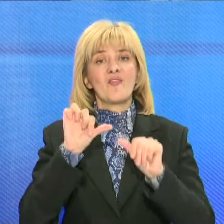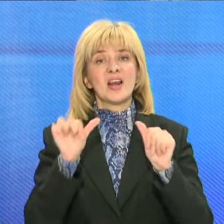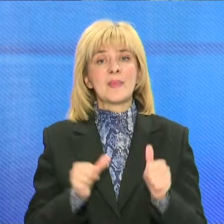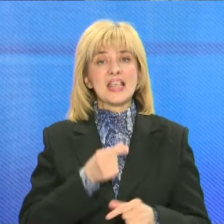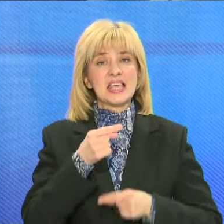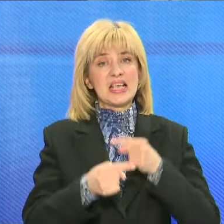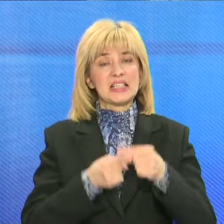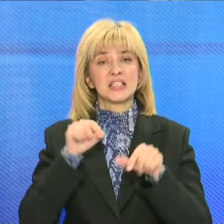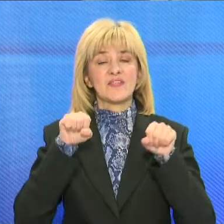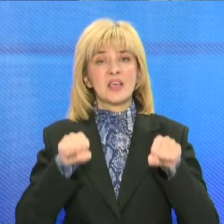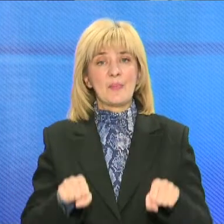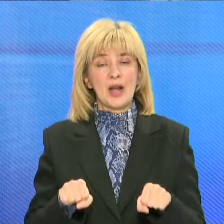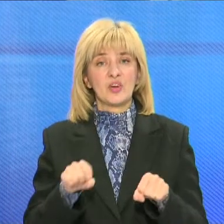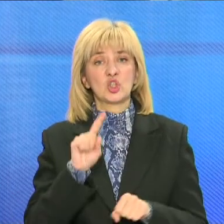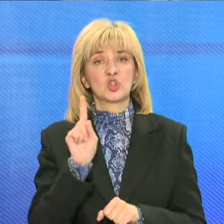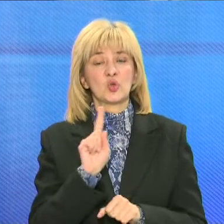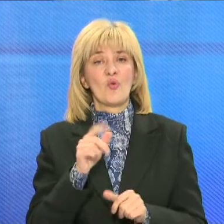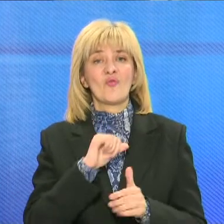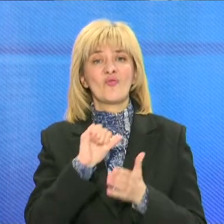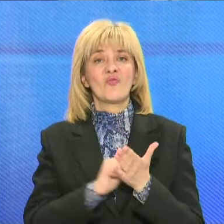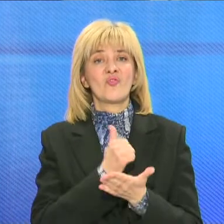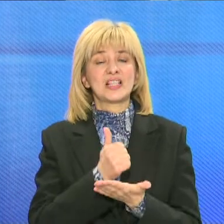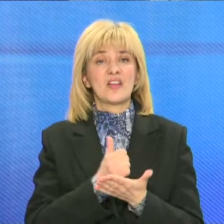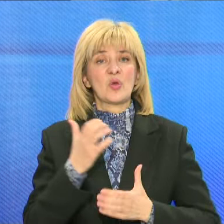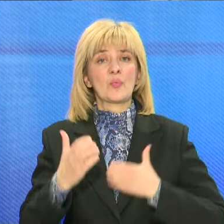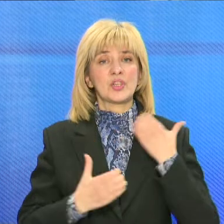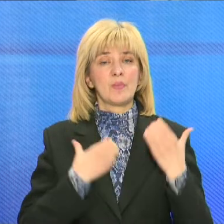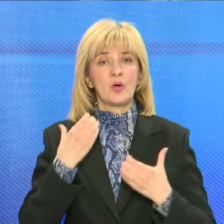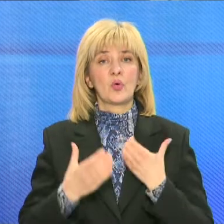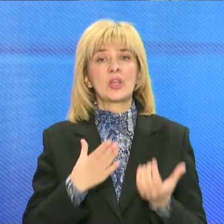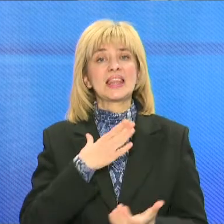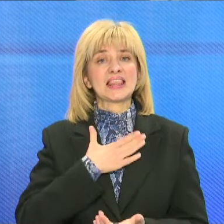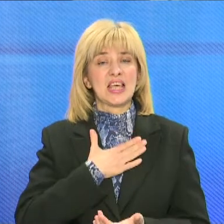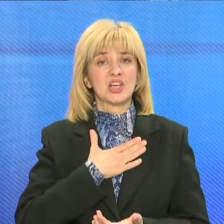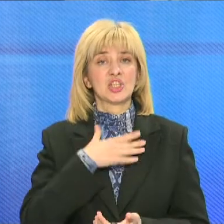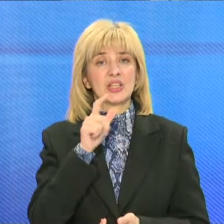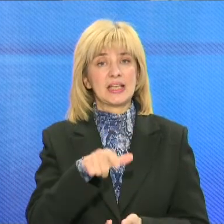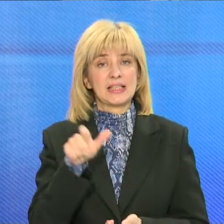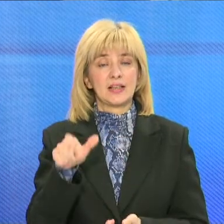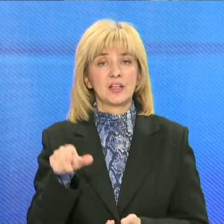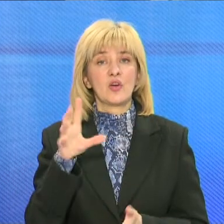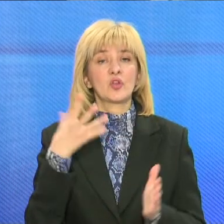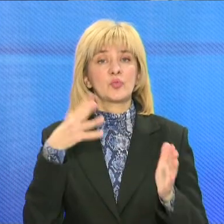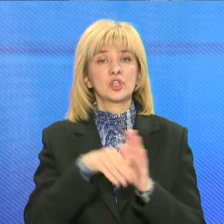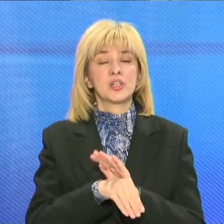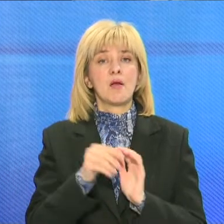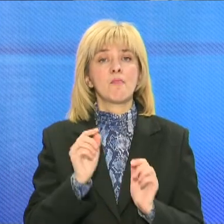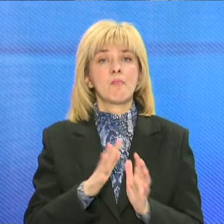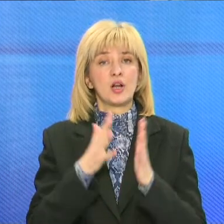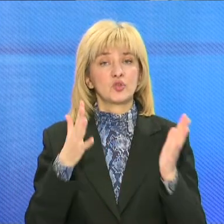наследственных прав. Это то, что в основном беспокоит наше население. Но в том числе пользуются большим